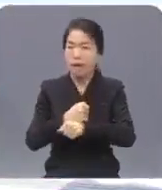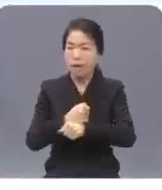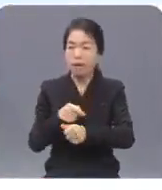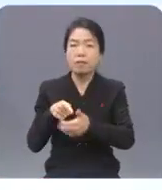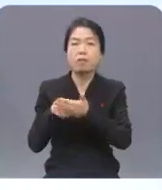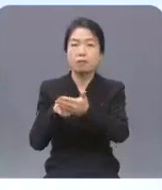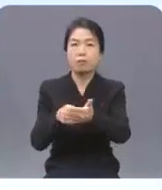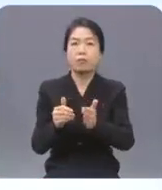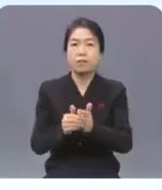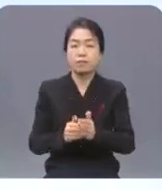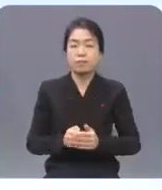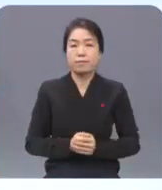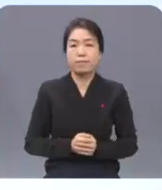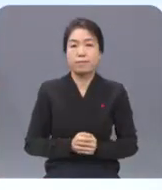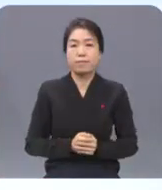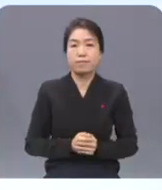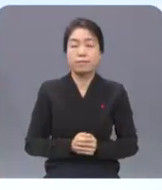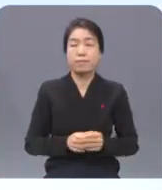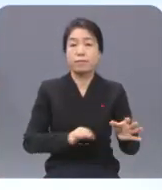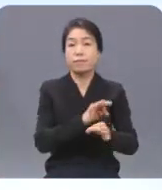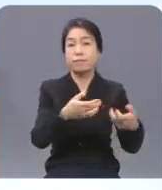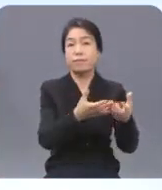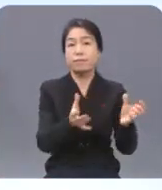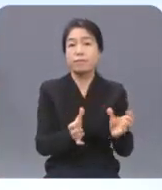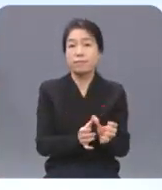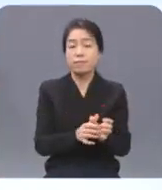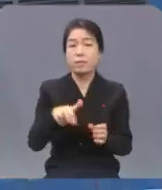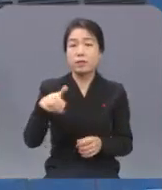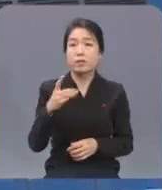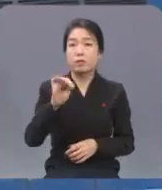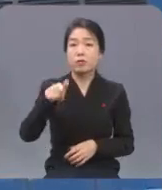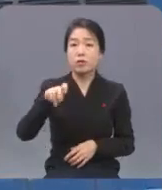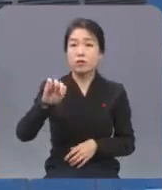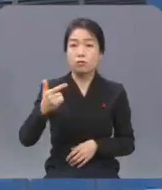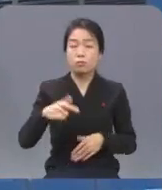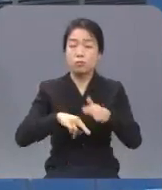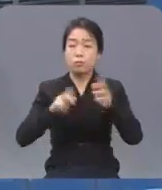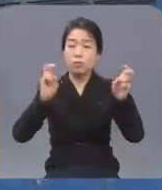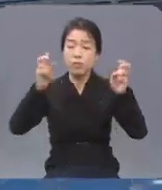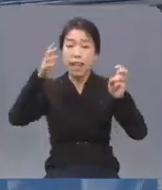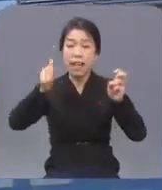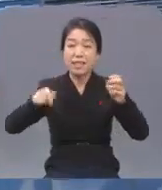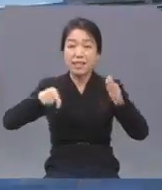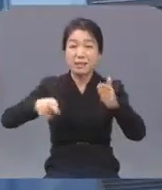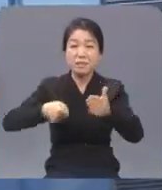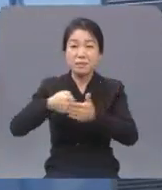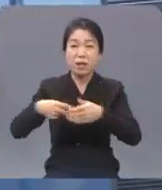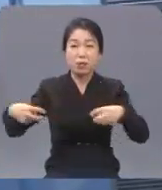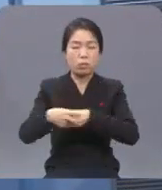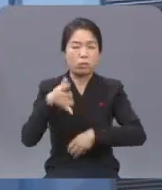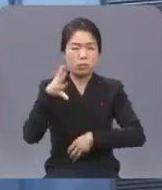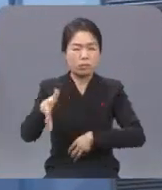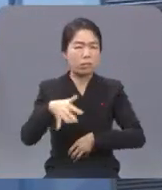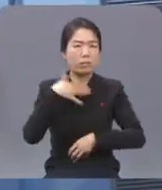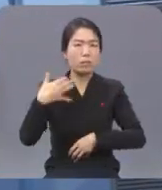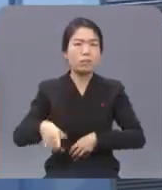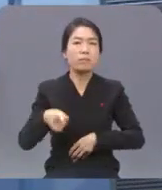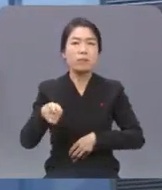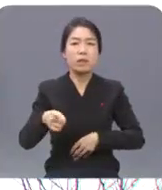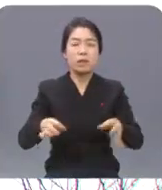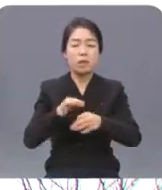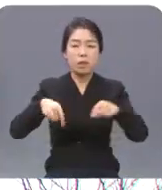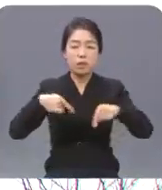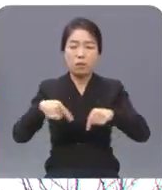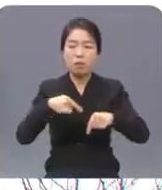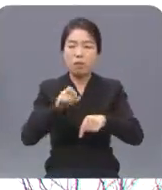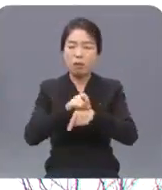것을 촉구했습니다. 경실련은 조익문 도시철도공사 사장 내정자는 교통 전문가가 아니고 경영과